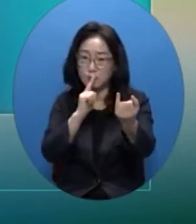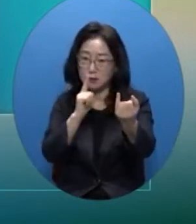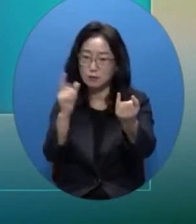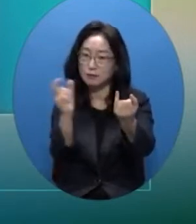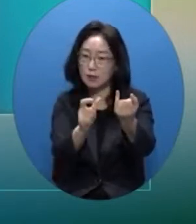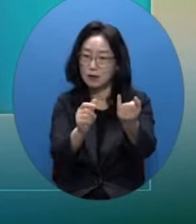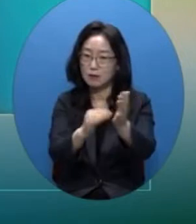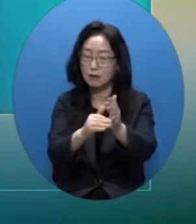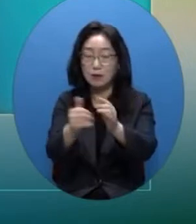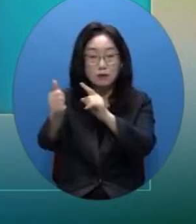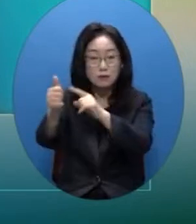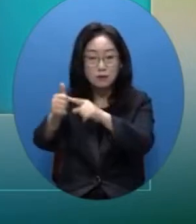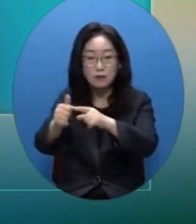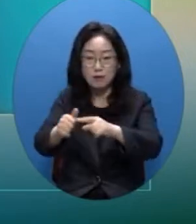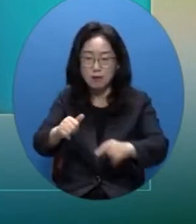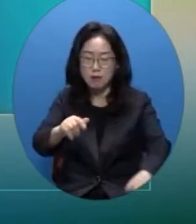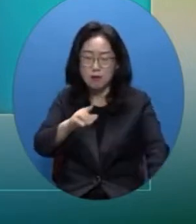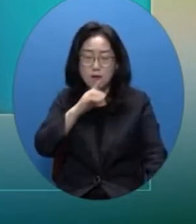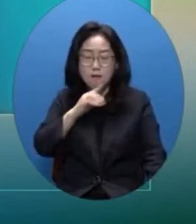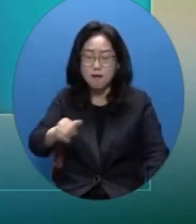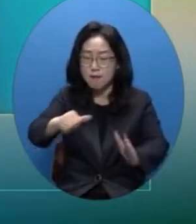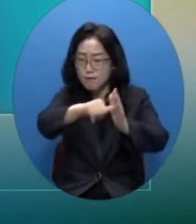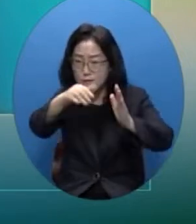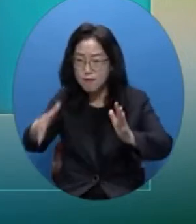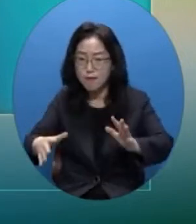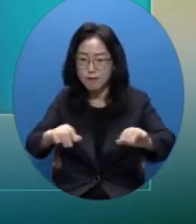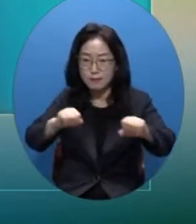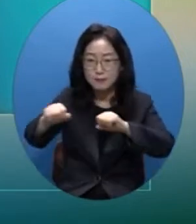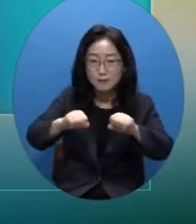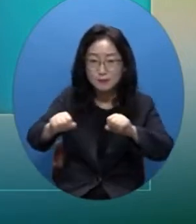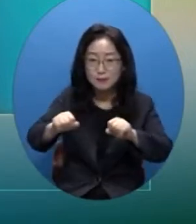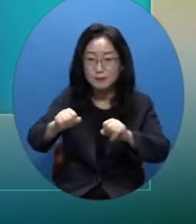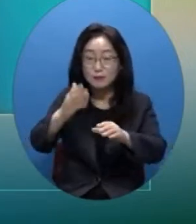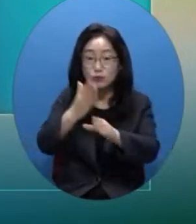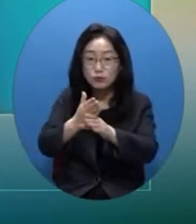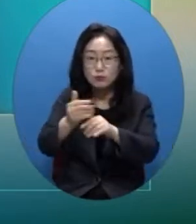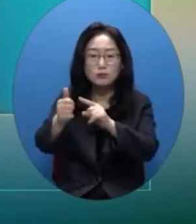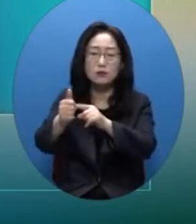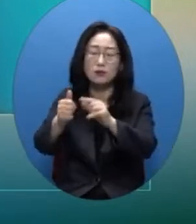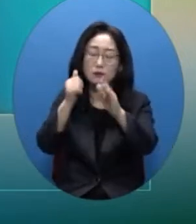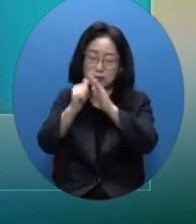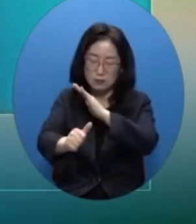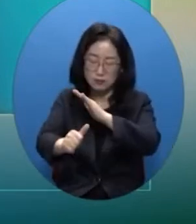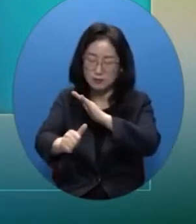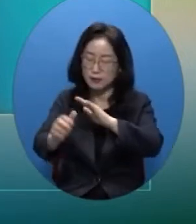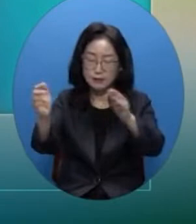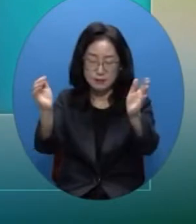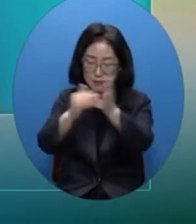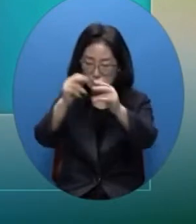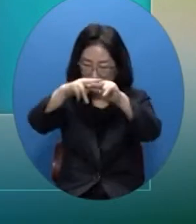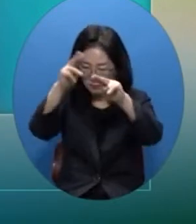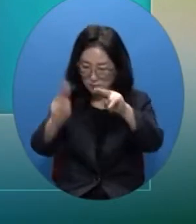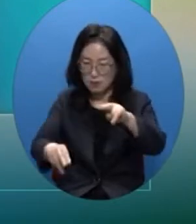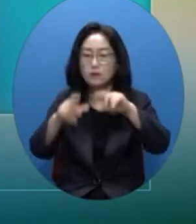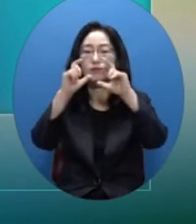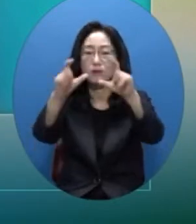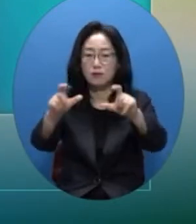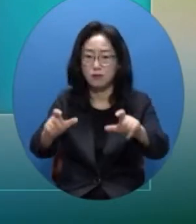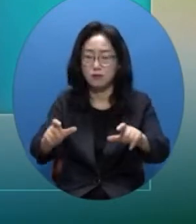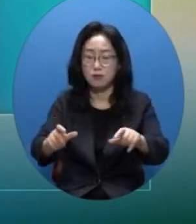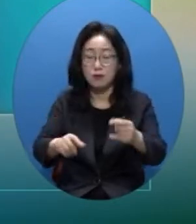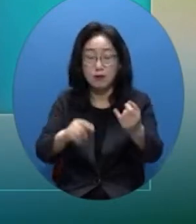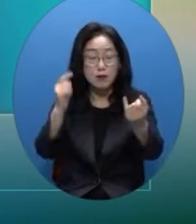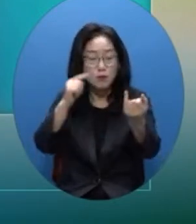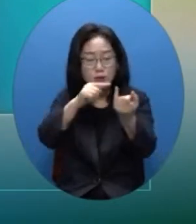최고 전성기를 구가 등 2 데모 스틸이 선생을 내놓고 꿈틀 선언합니다 생존 가능성이 희박한